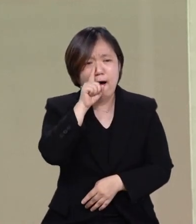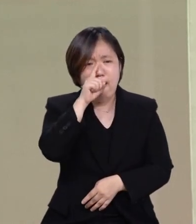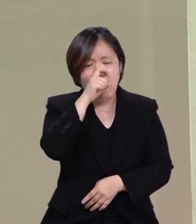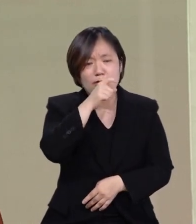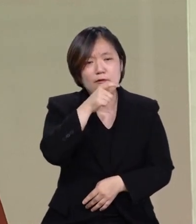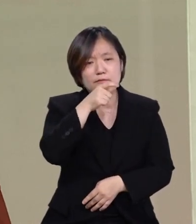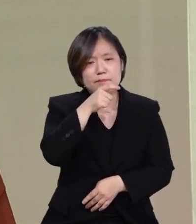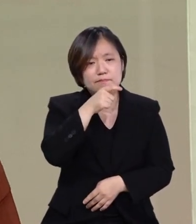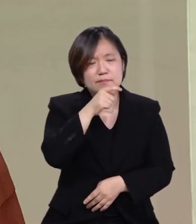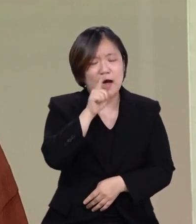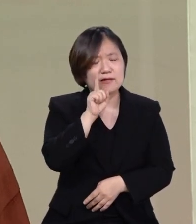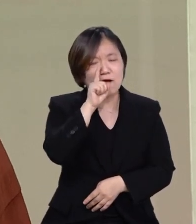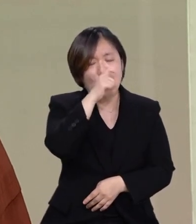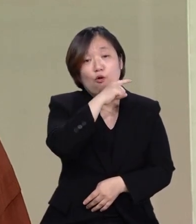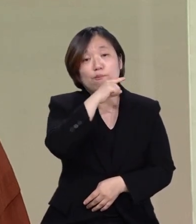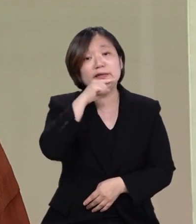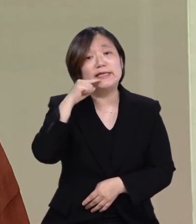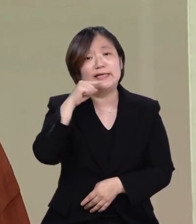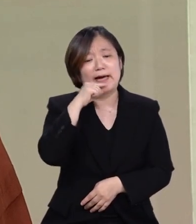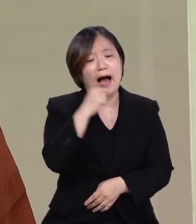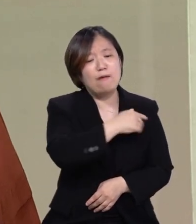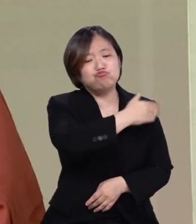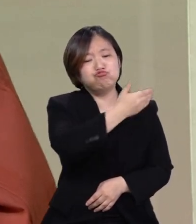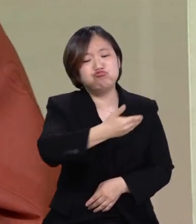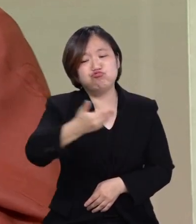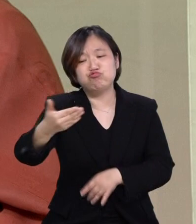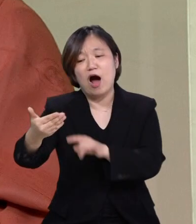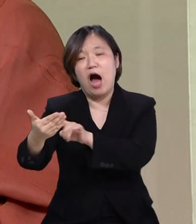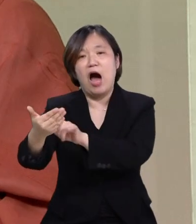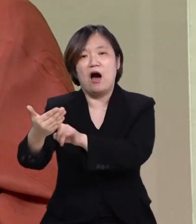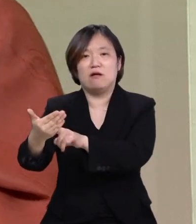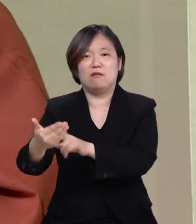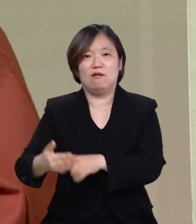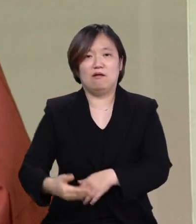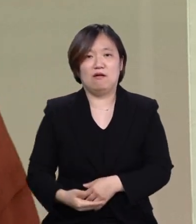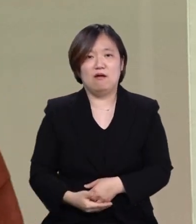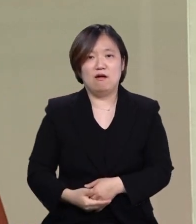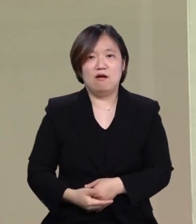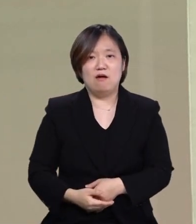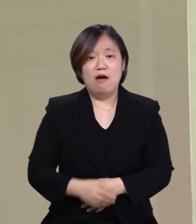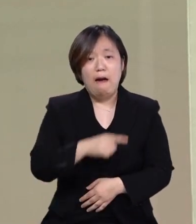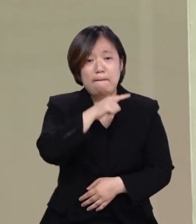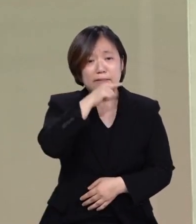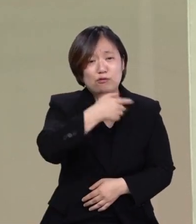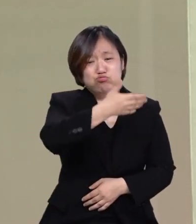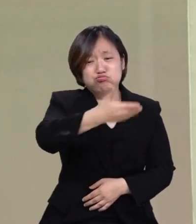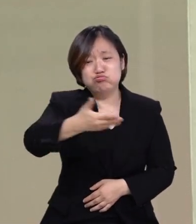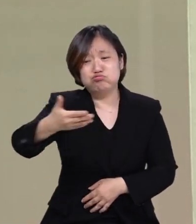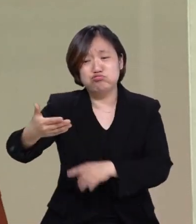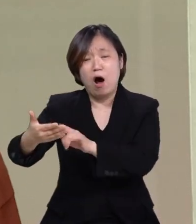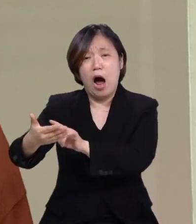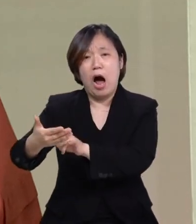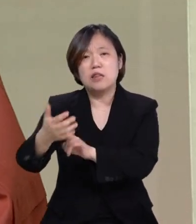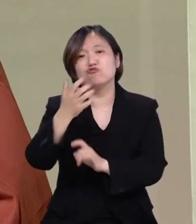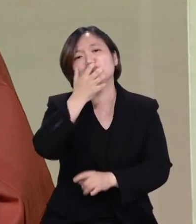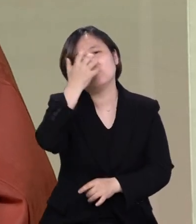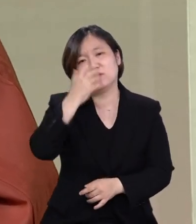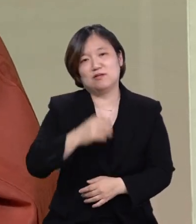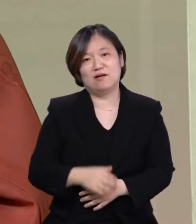쭉쭉 흘러나가는 그런 꿈을 꾸셨대요 그래서 제가 그 부처님 경전이나